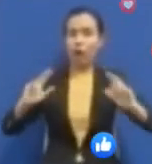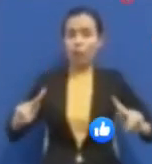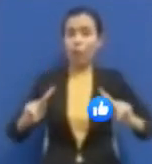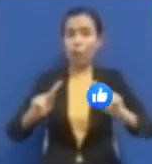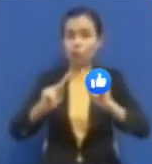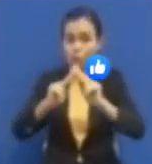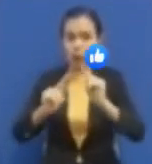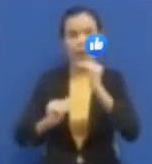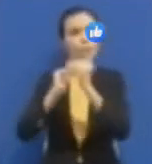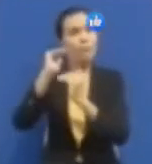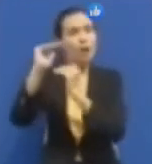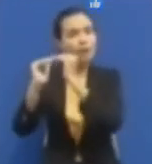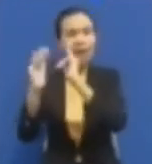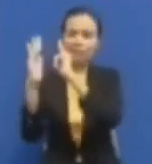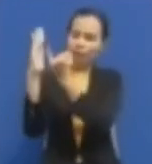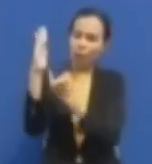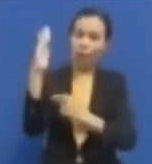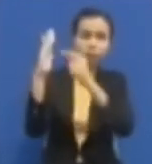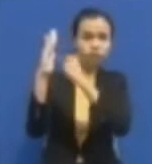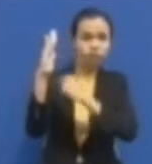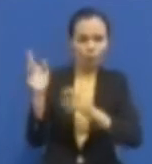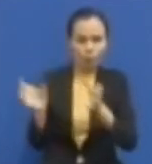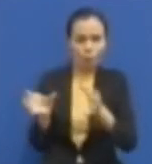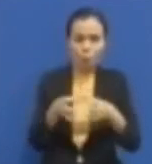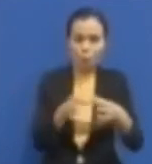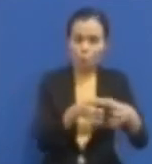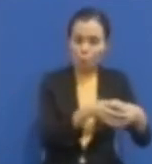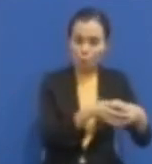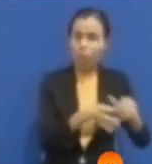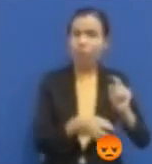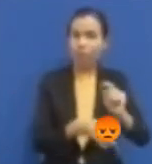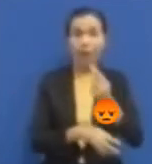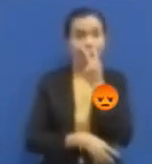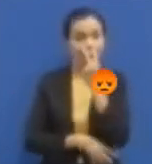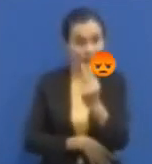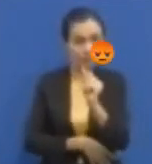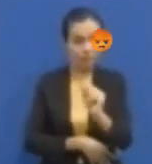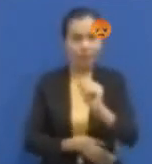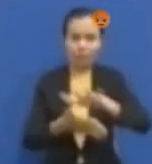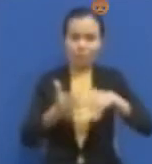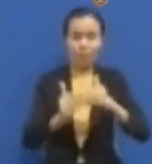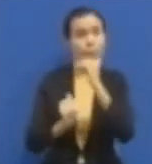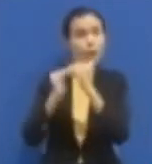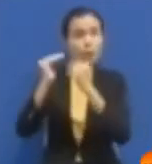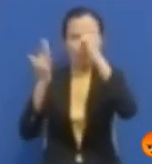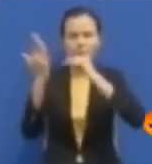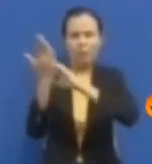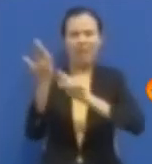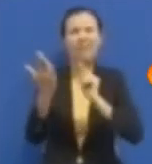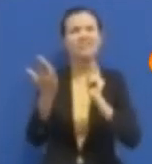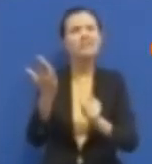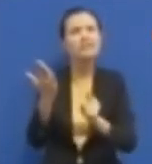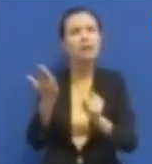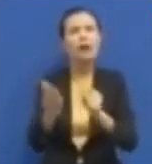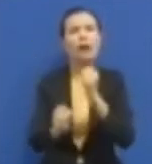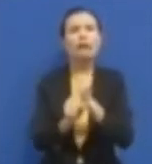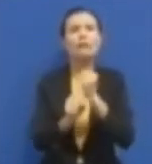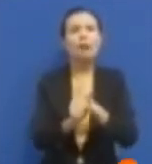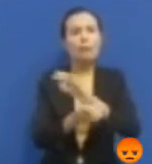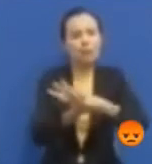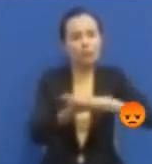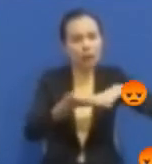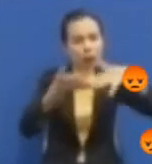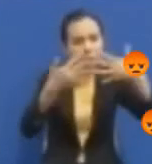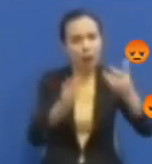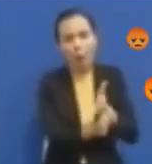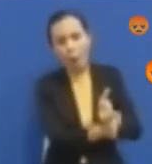ผนพัฒนาจังหวัดและกลุ่มจังหวัดเพราะฉะนั้นเราจะเห็นว่าแผนปฏิรูปประเทศในความเป็นจริงนั้นทำเสร็จก่อนแล้ว